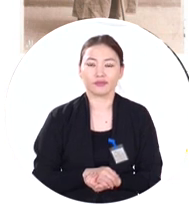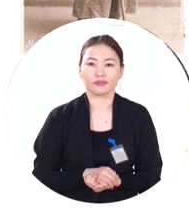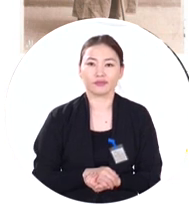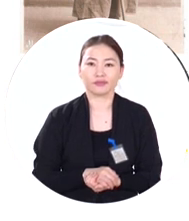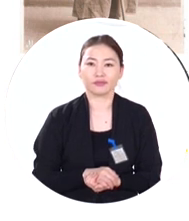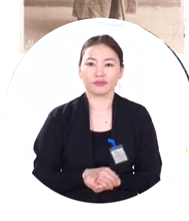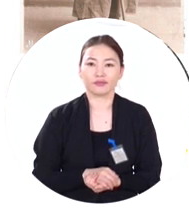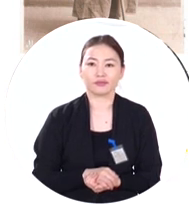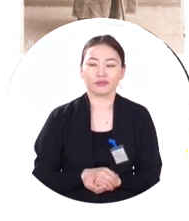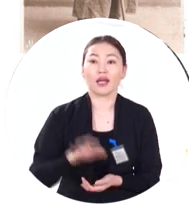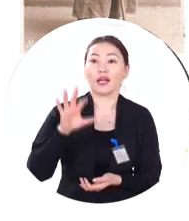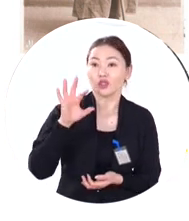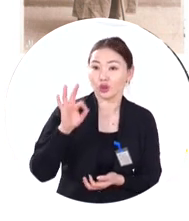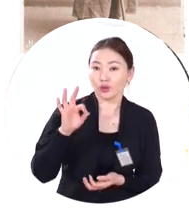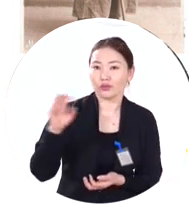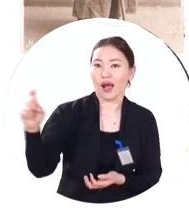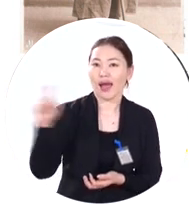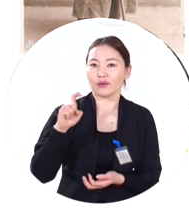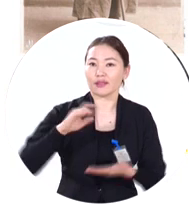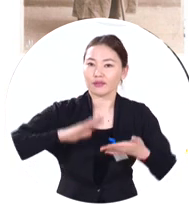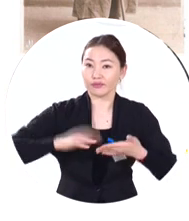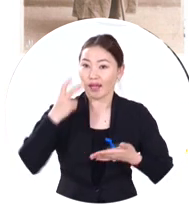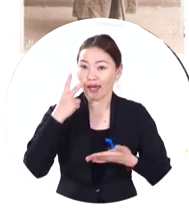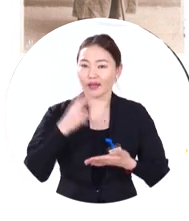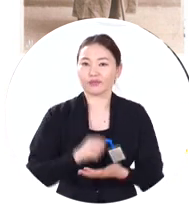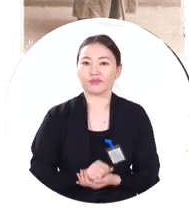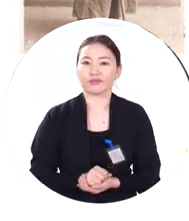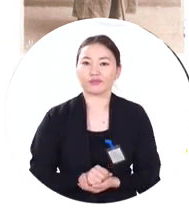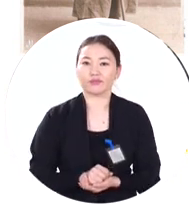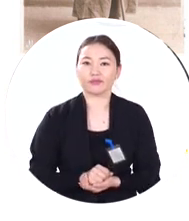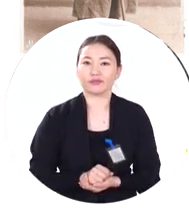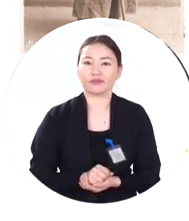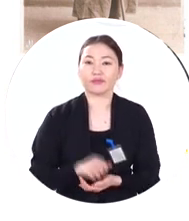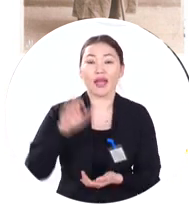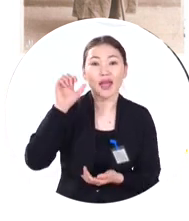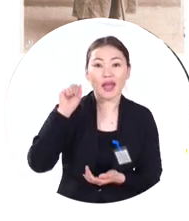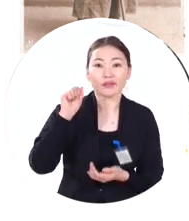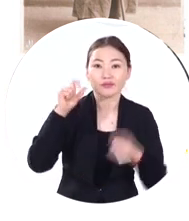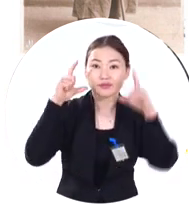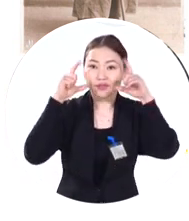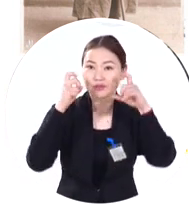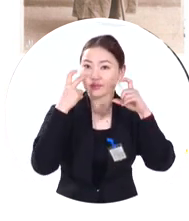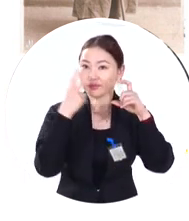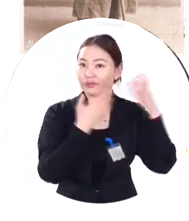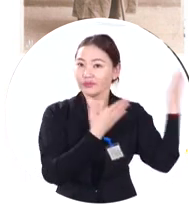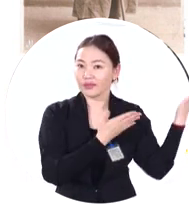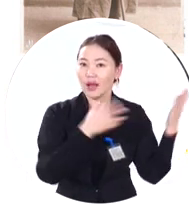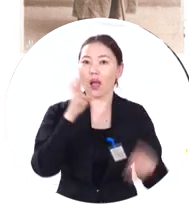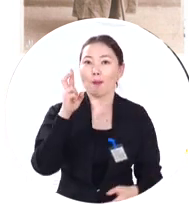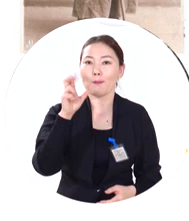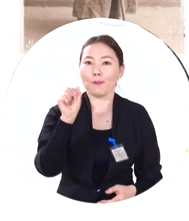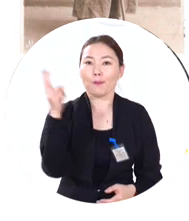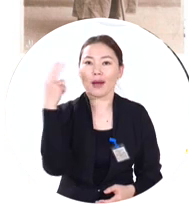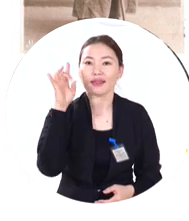За зөв хариулттайгаа танилцъя. A хувилбар буюу энэ бол бадарчин хүнийг илэрхийлж байна. За B хувилбар